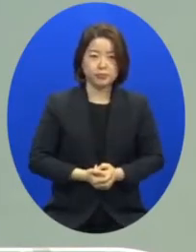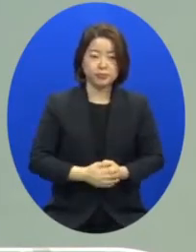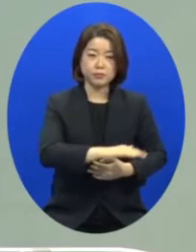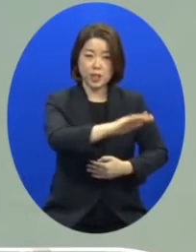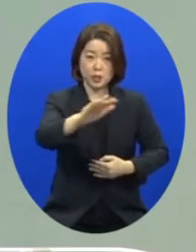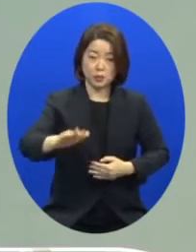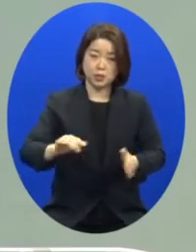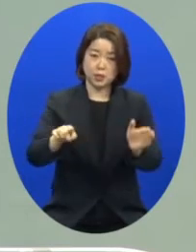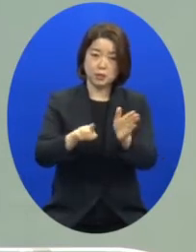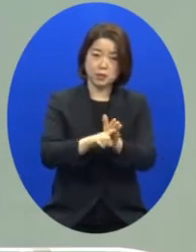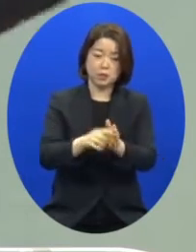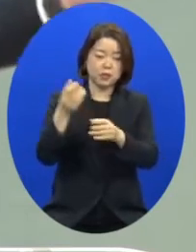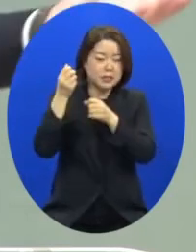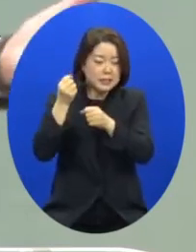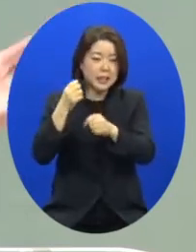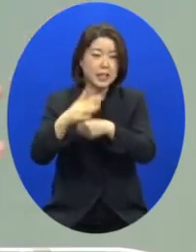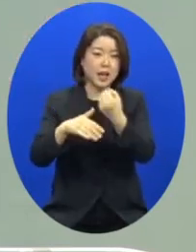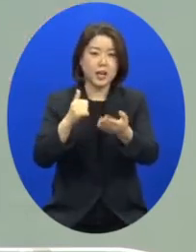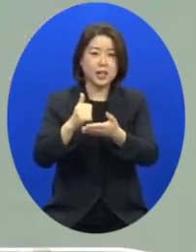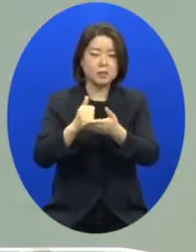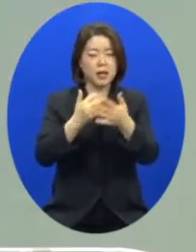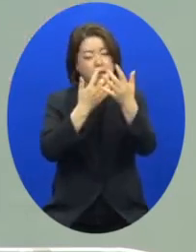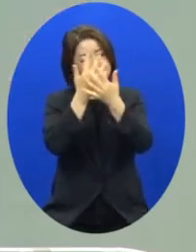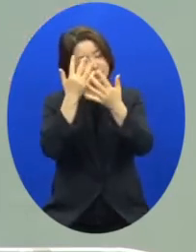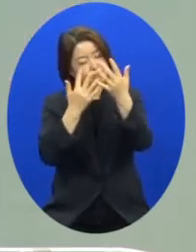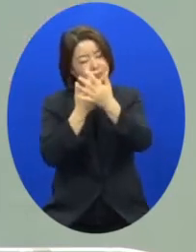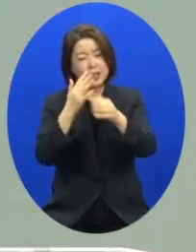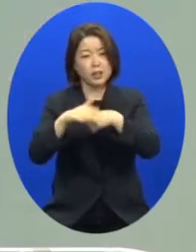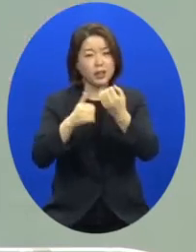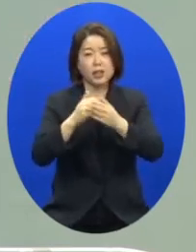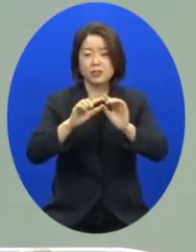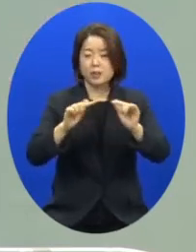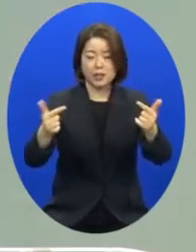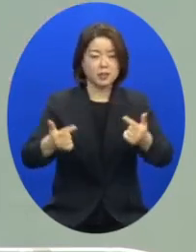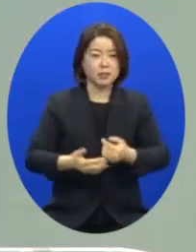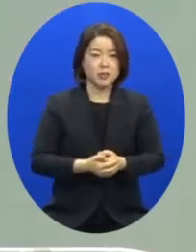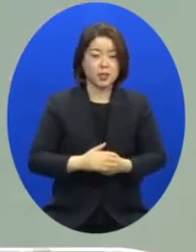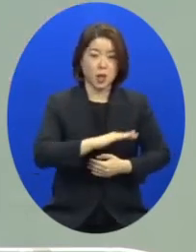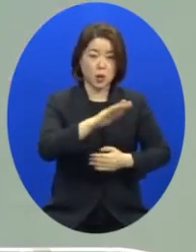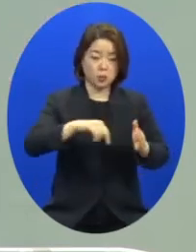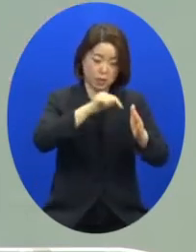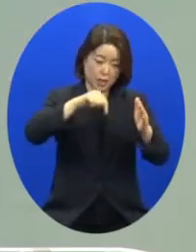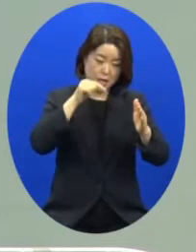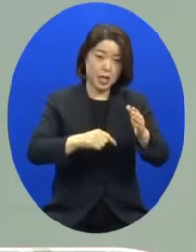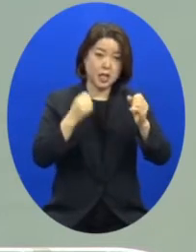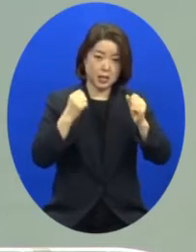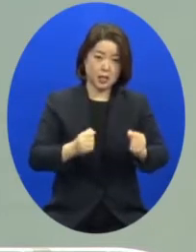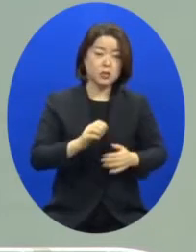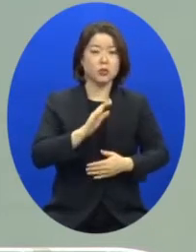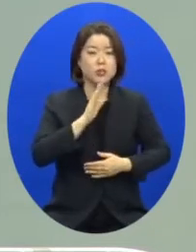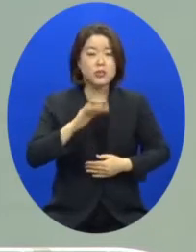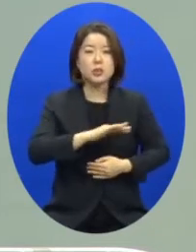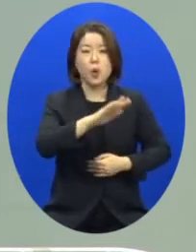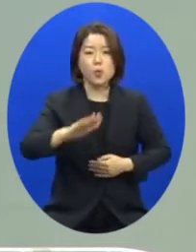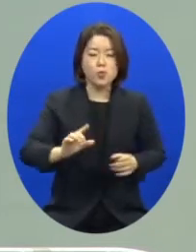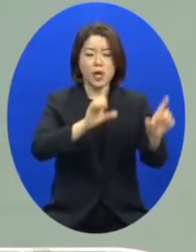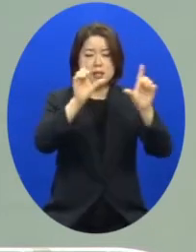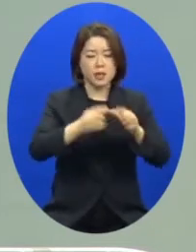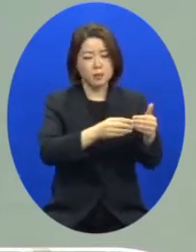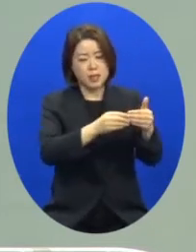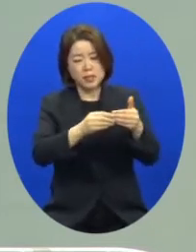우리가 믿고 의지하는 하나님은 절대로 막연한 하나님이 아닙니다 우리 안에 거하시면 서 실제로 우리의 삶을